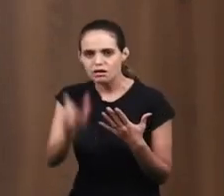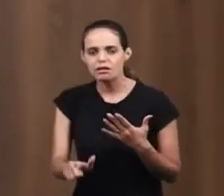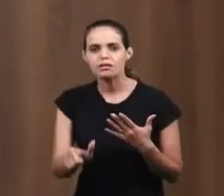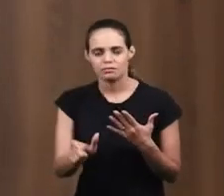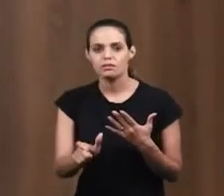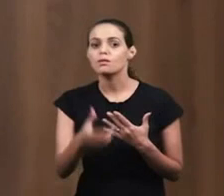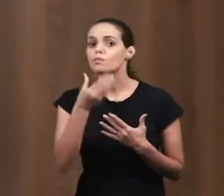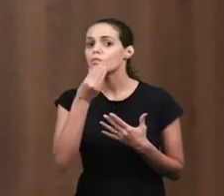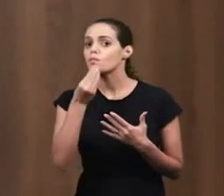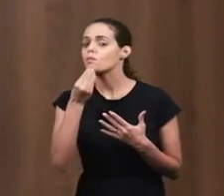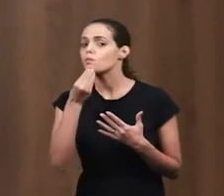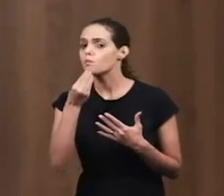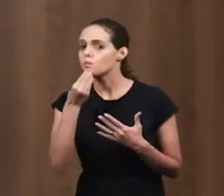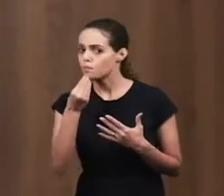ihn